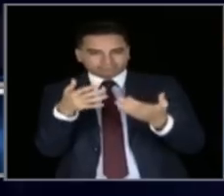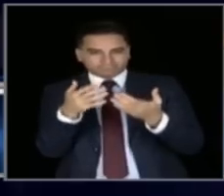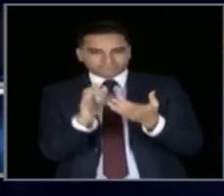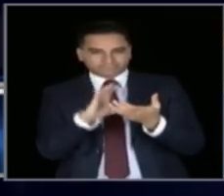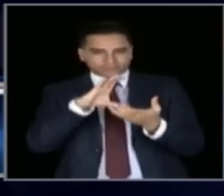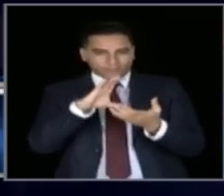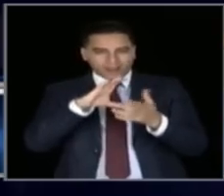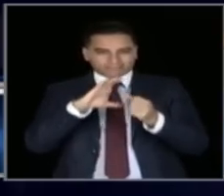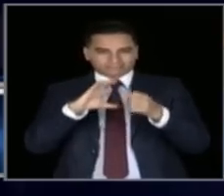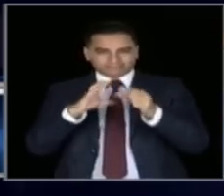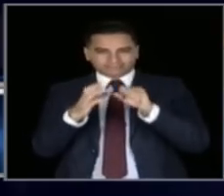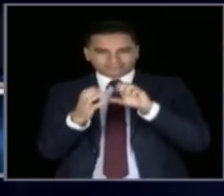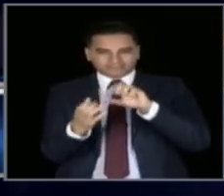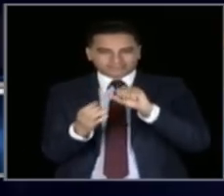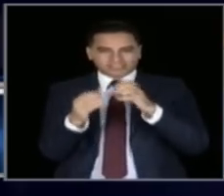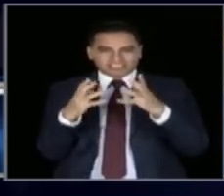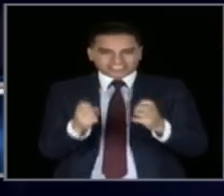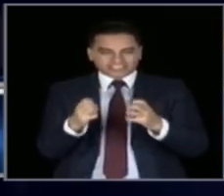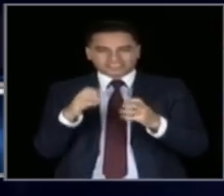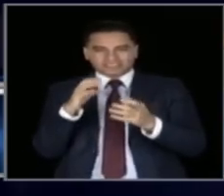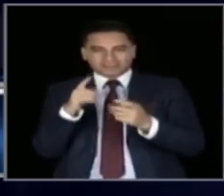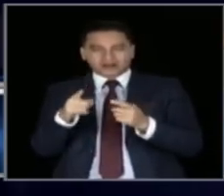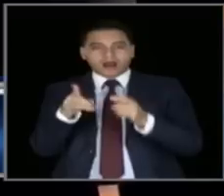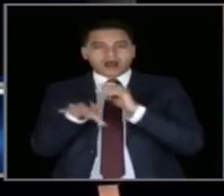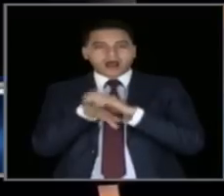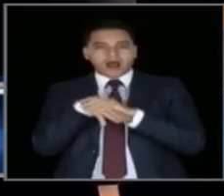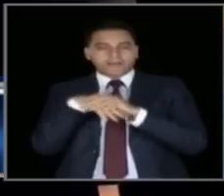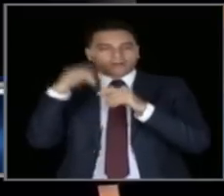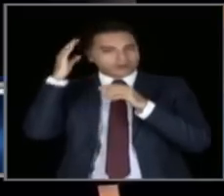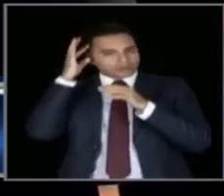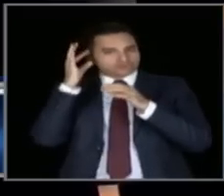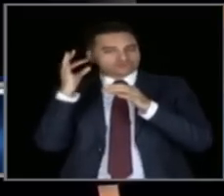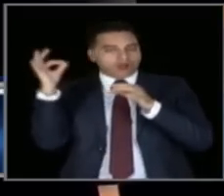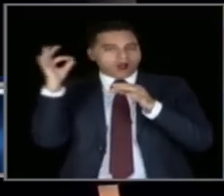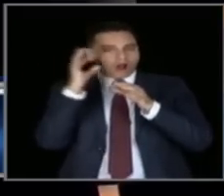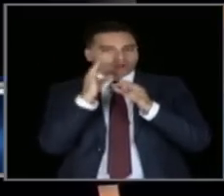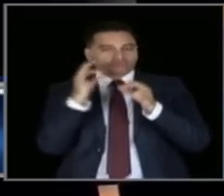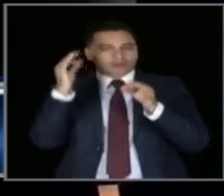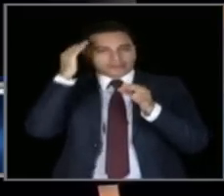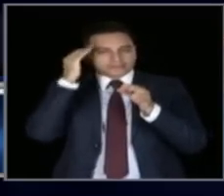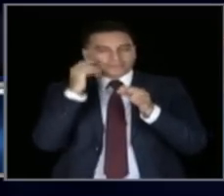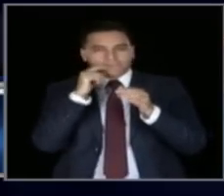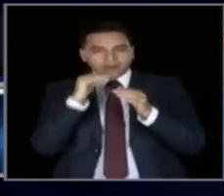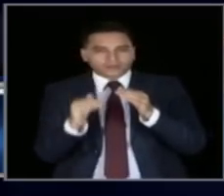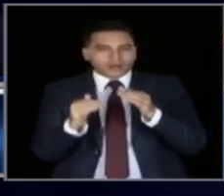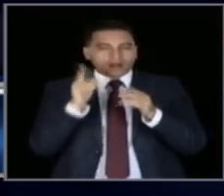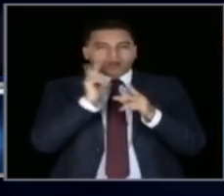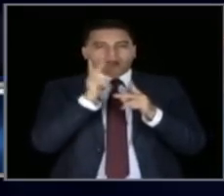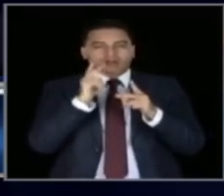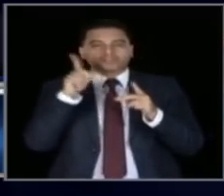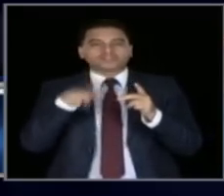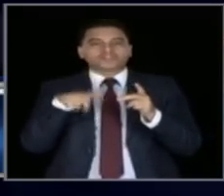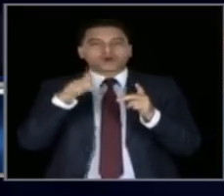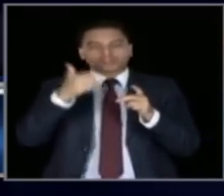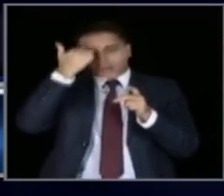متحف فيه 16,000 خصلة شعر، شعر بنات وستات من مختلف